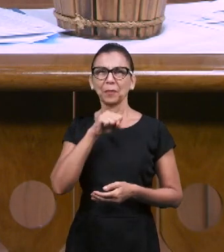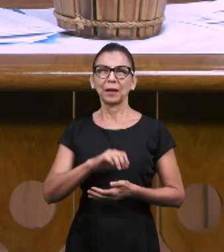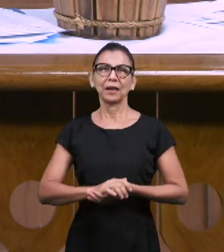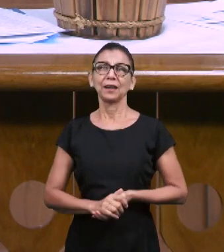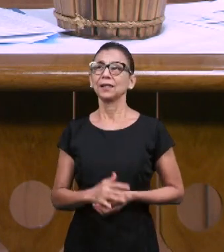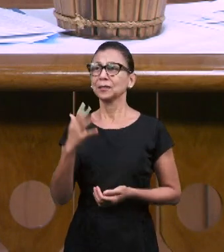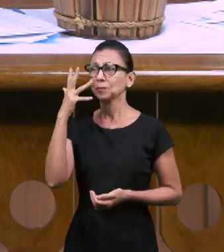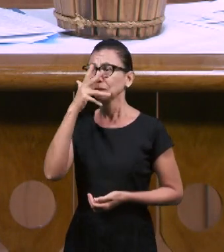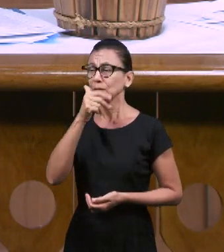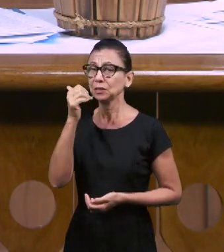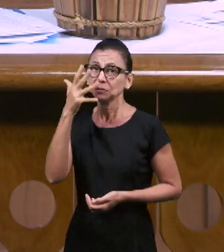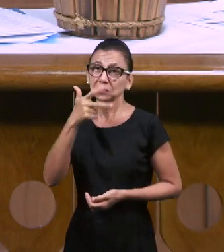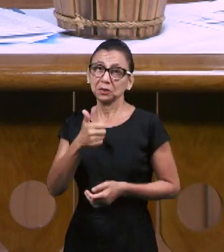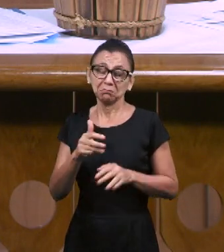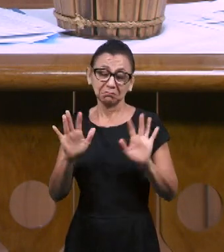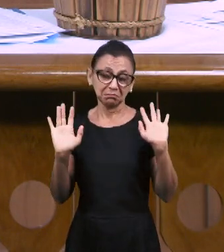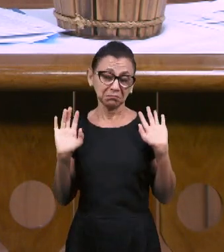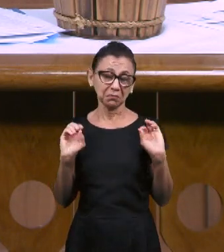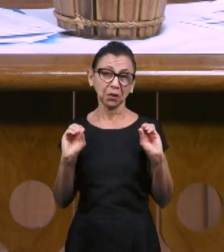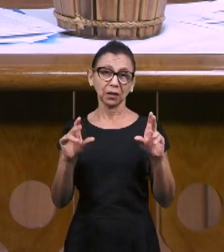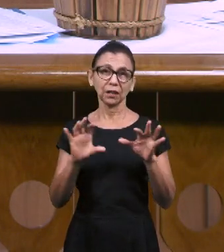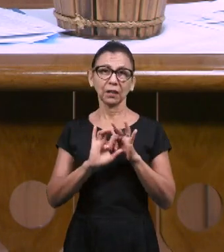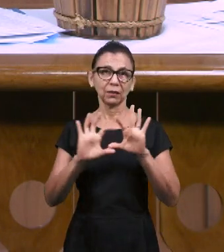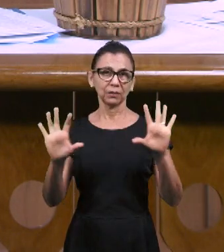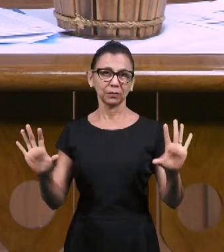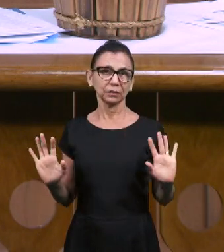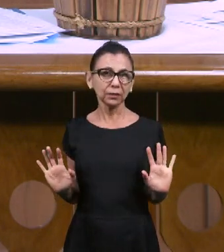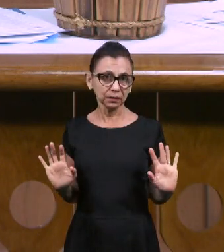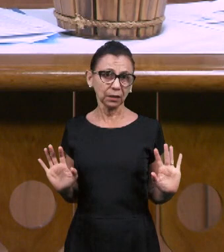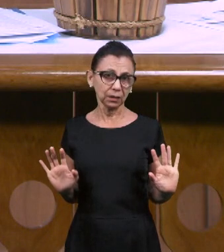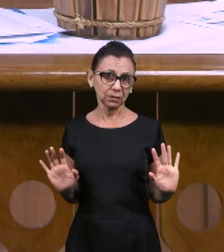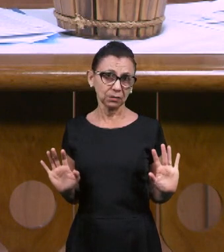joli. C'est lui qui peut doit le faire.